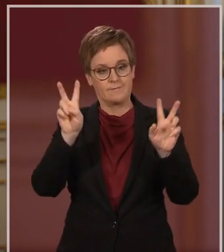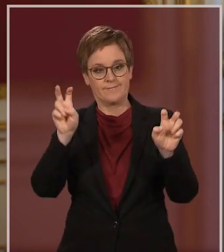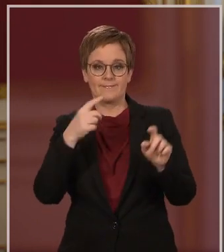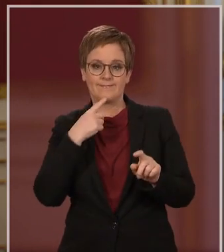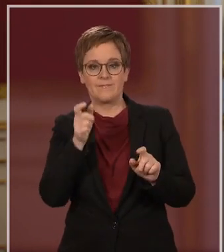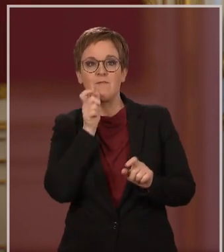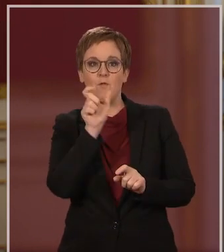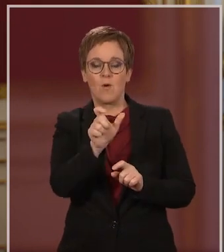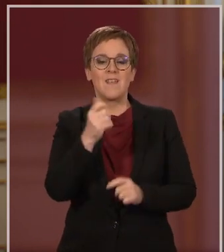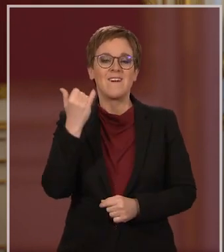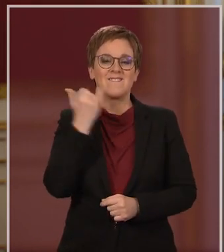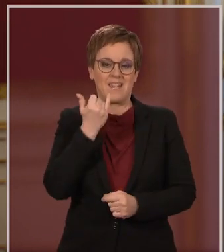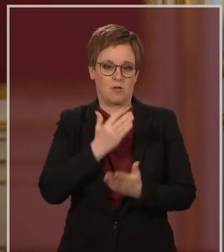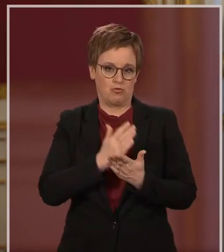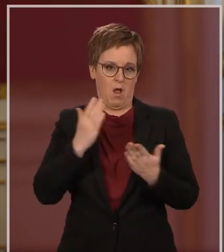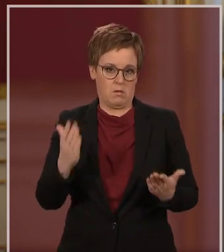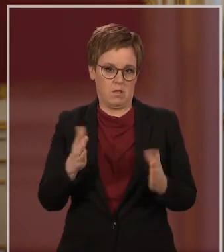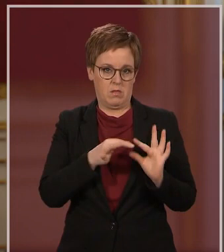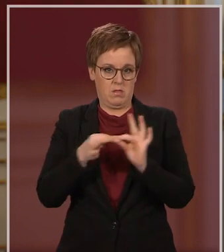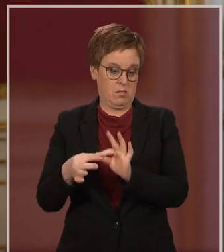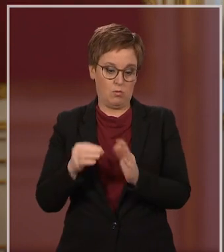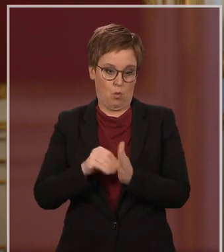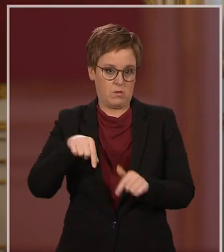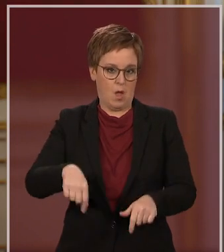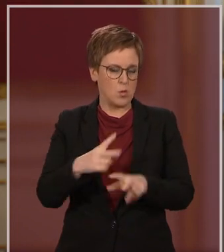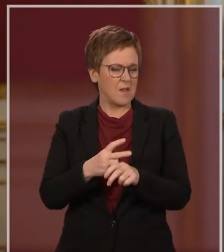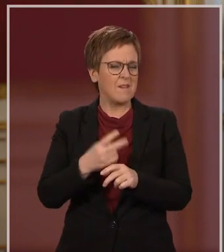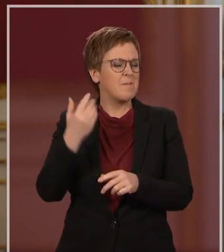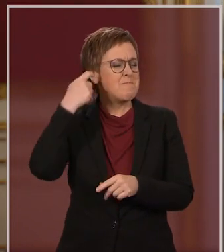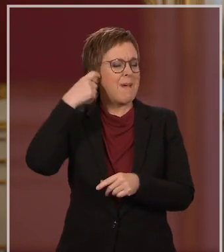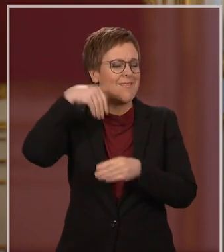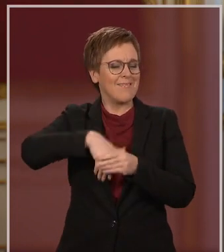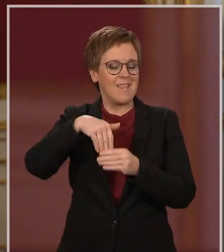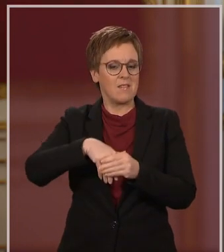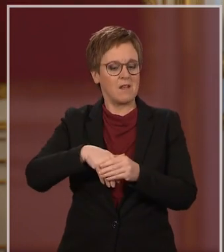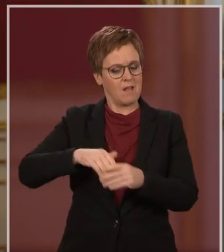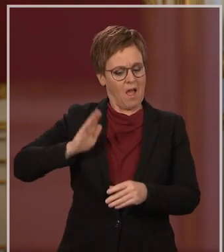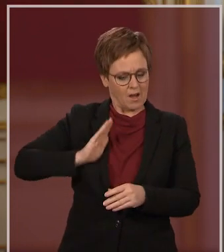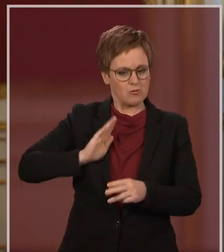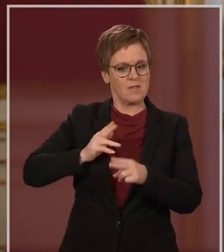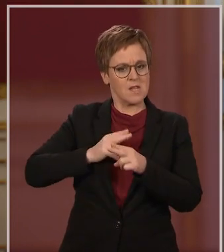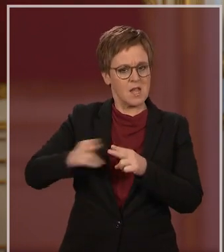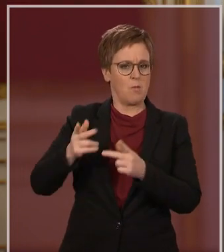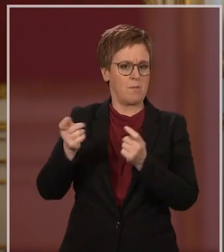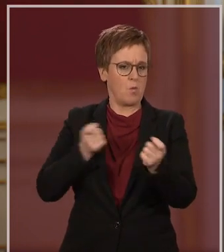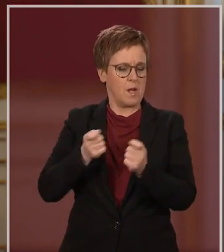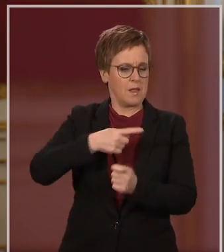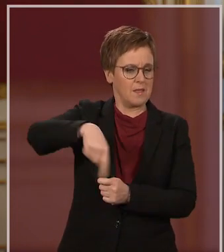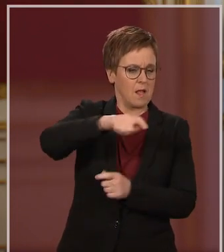wie ich es genannt habe, Wasserschaden konfrontiert, dem Zweifel an der Integrität der